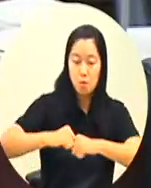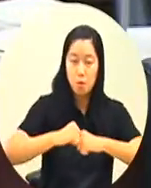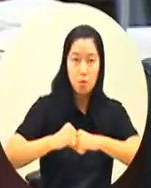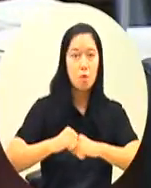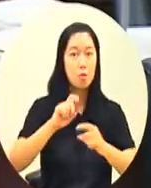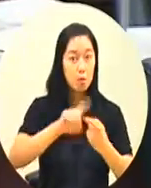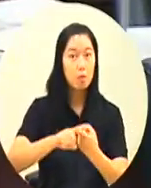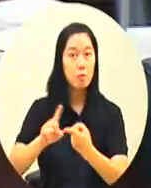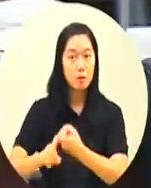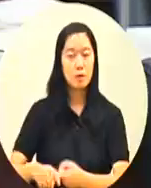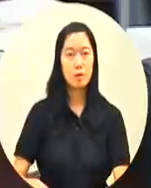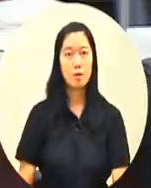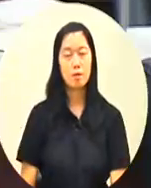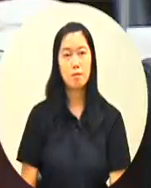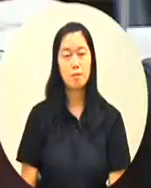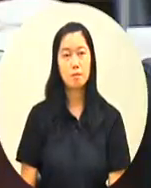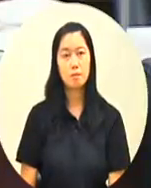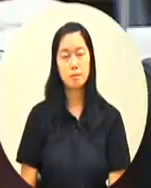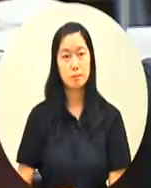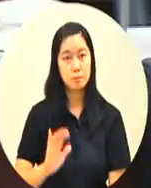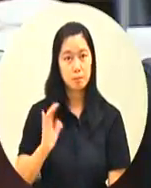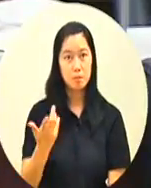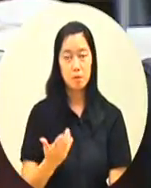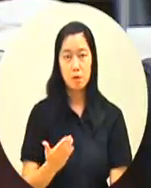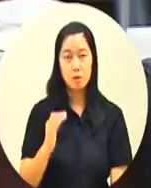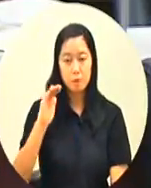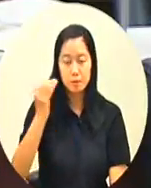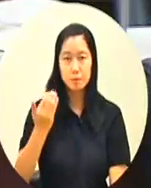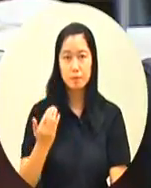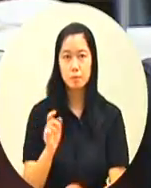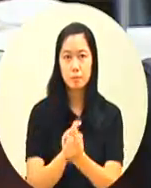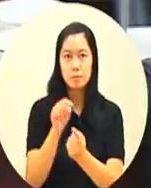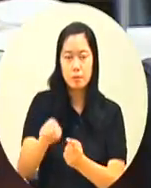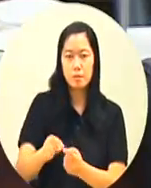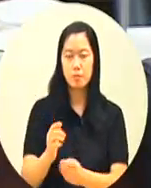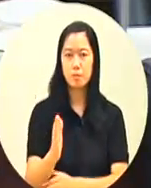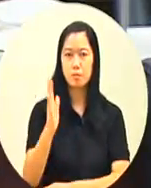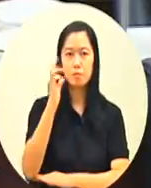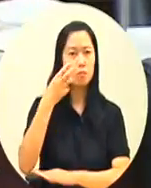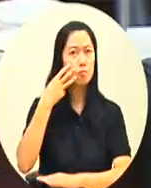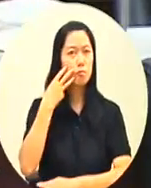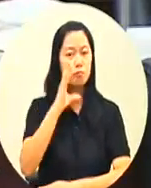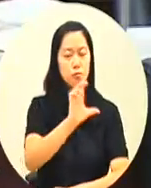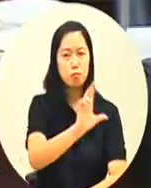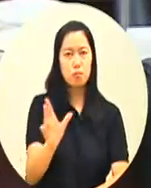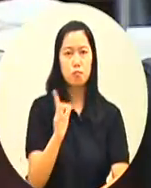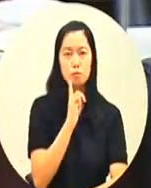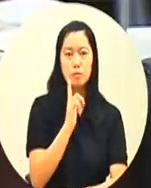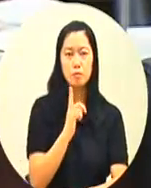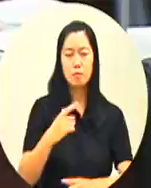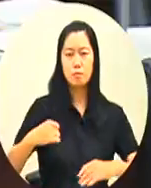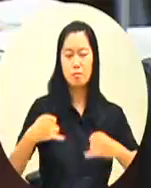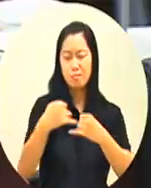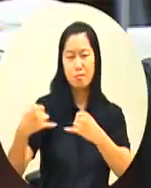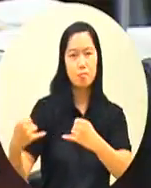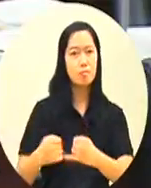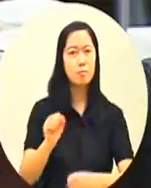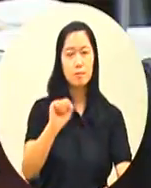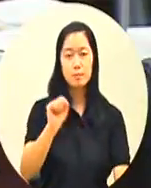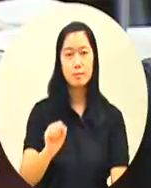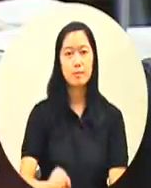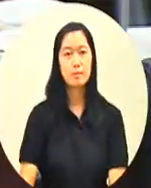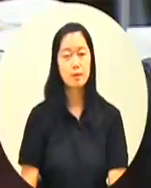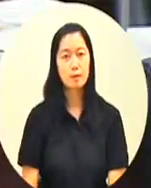理解，也很正常，可是不应该是以这么政治的方式去讲这件事情。我觉得这是对非常